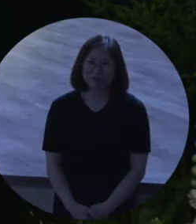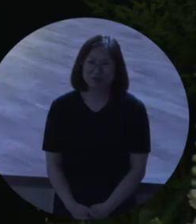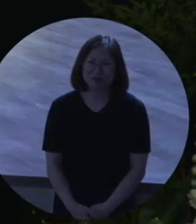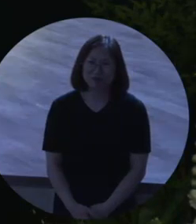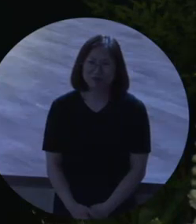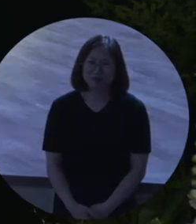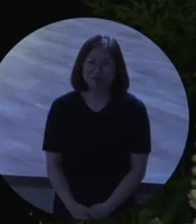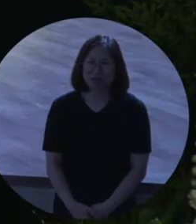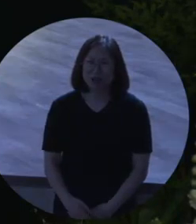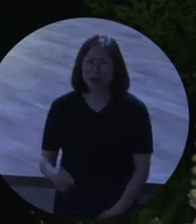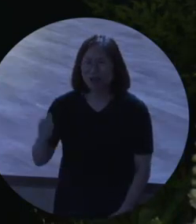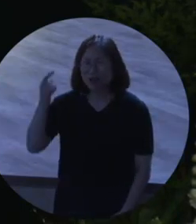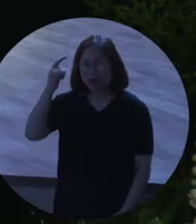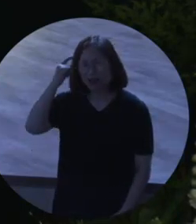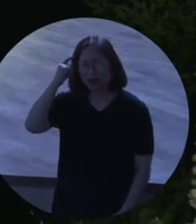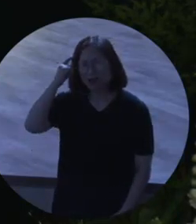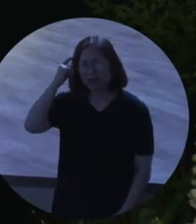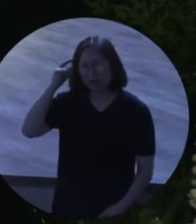정신이